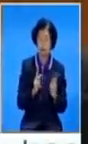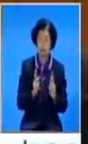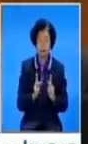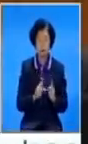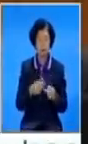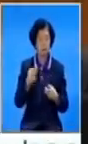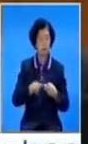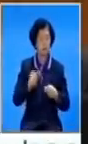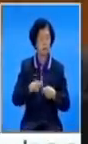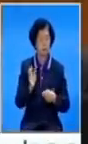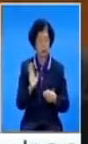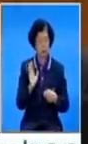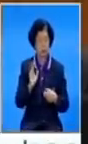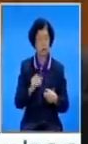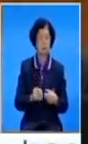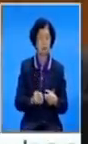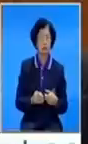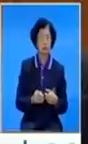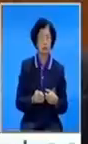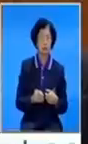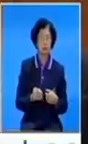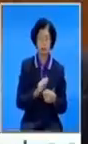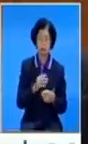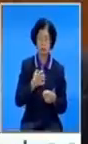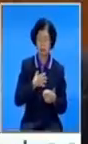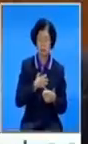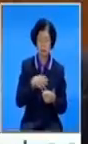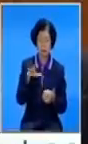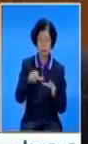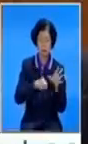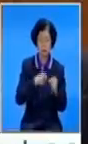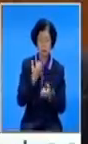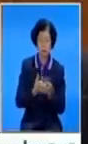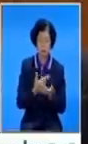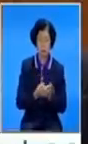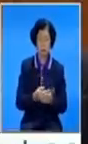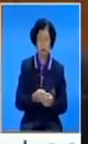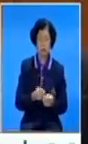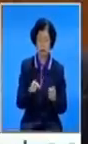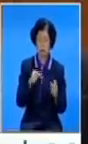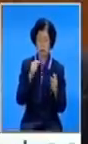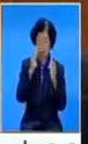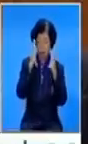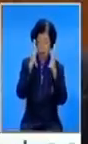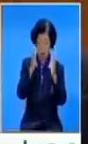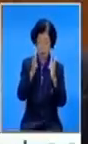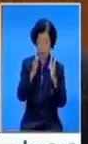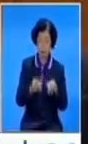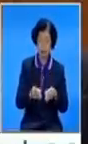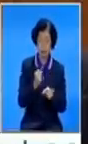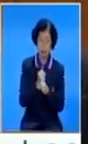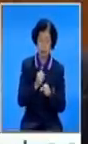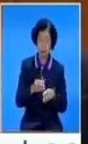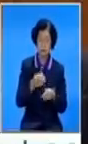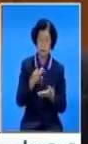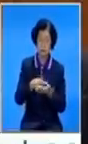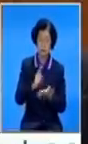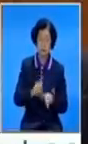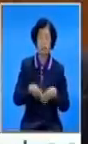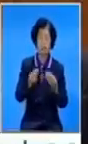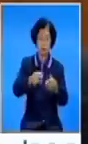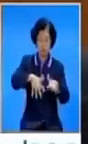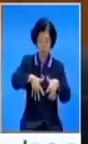ากไม่มากๆในลาภผลมุ่งบำเพ็ญตนเป็นประโยชน์กับปวงชนดำรงต